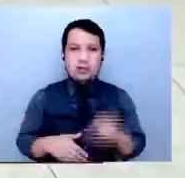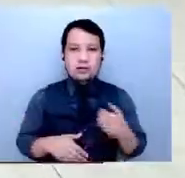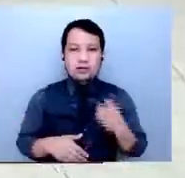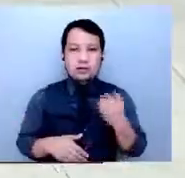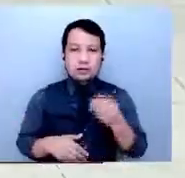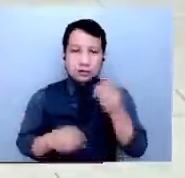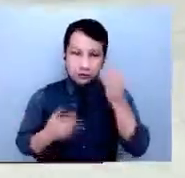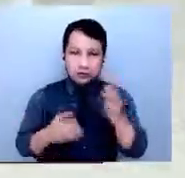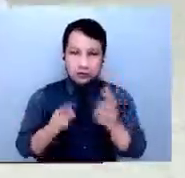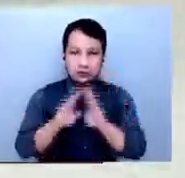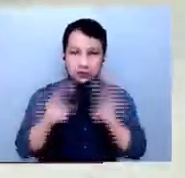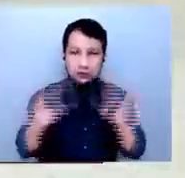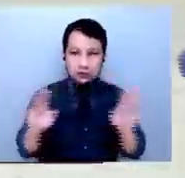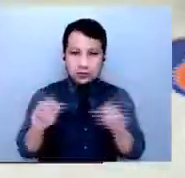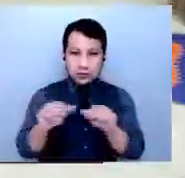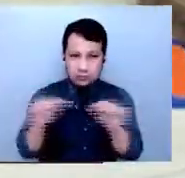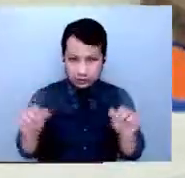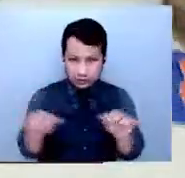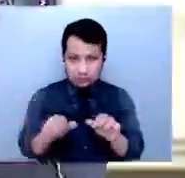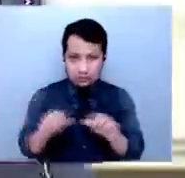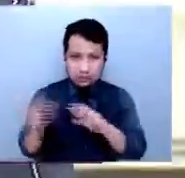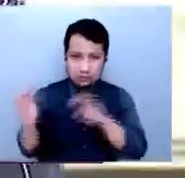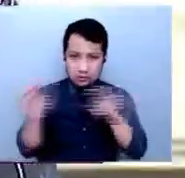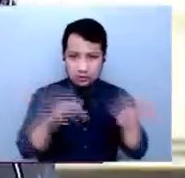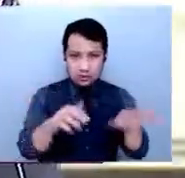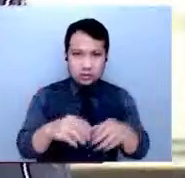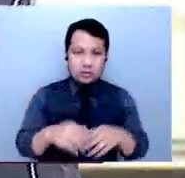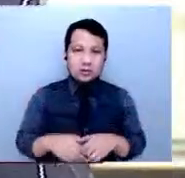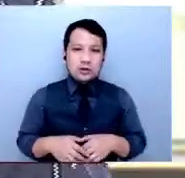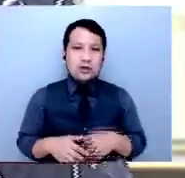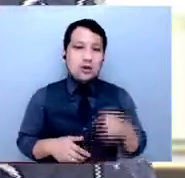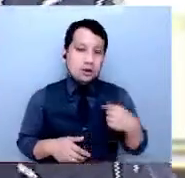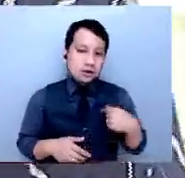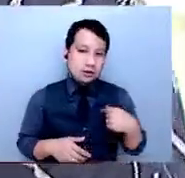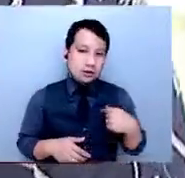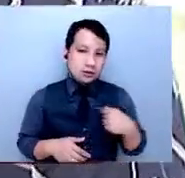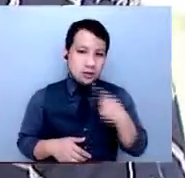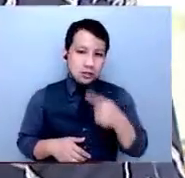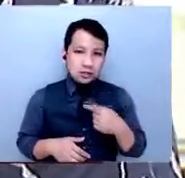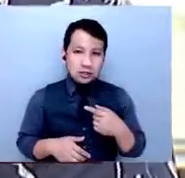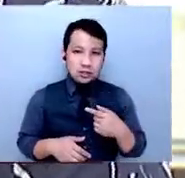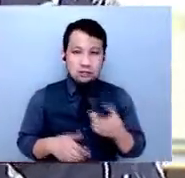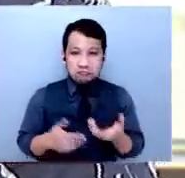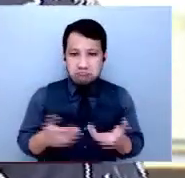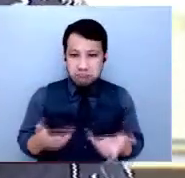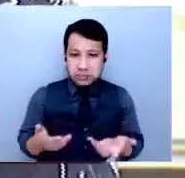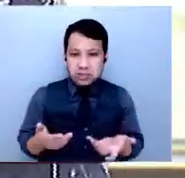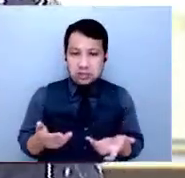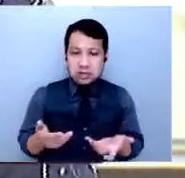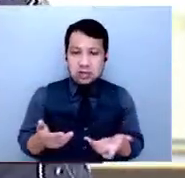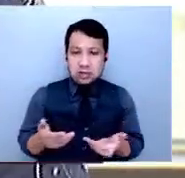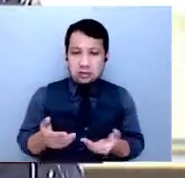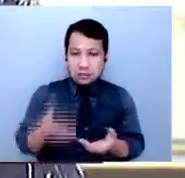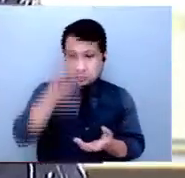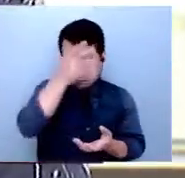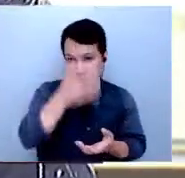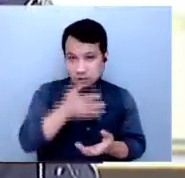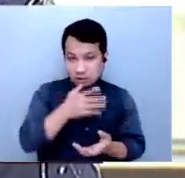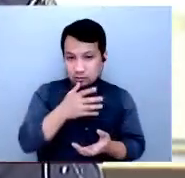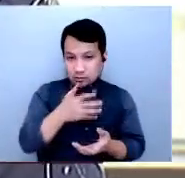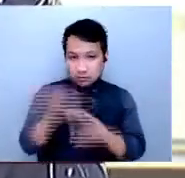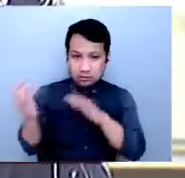open spaces na pwede silang pumunta. So para sa mga magulang na ayaw pumunta sa